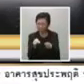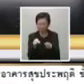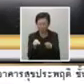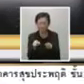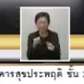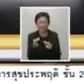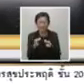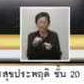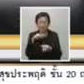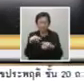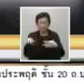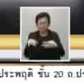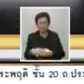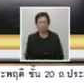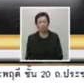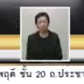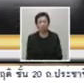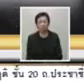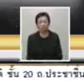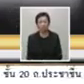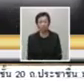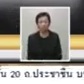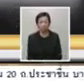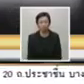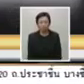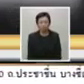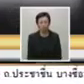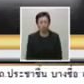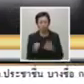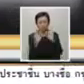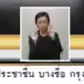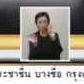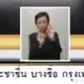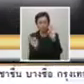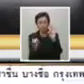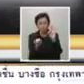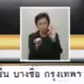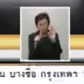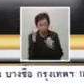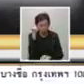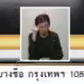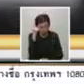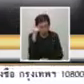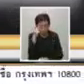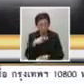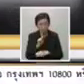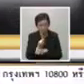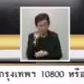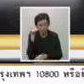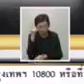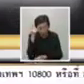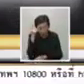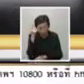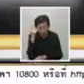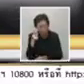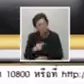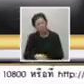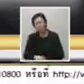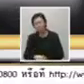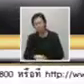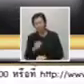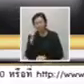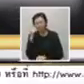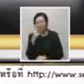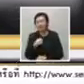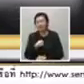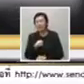ผมไม่แน่ใจว่าท่านประธานเข้าใจตัวเนื้อหาสาระของยติหรือว่าแกล้งไม่เข้าใจหรือเปล่าต้องขออภัย